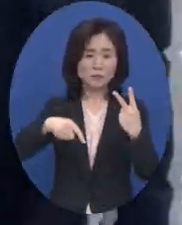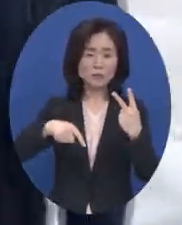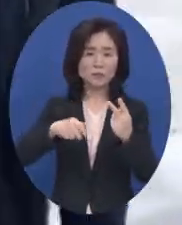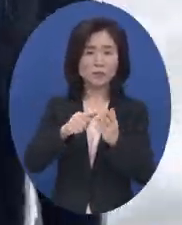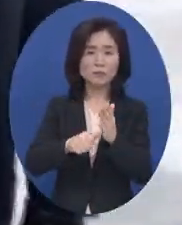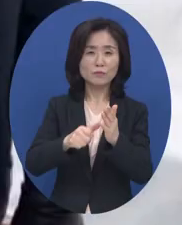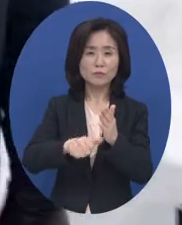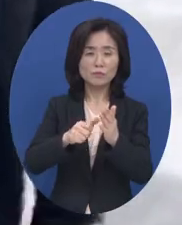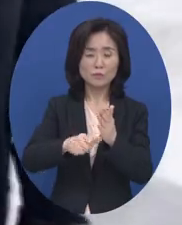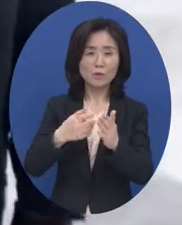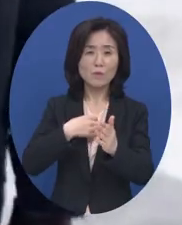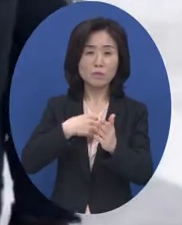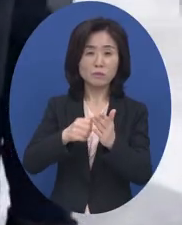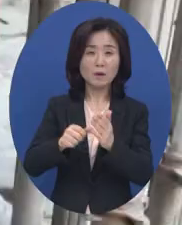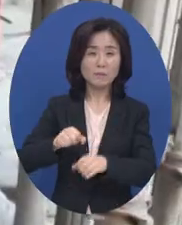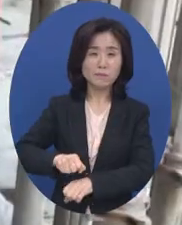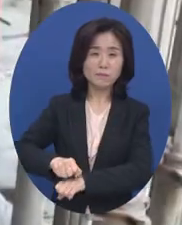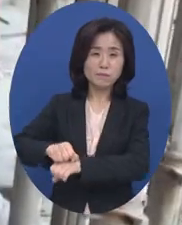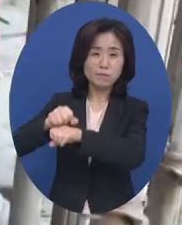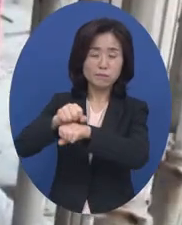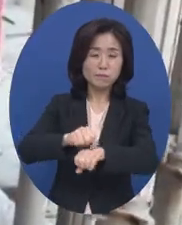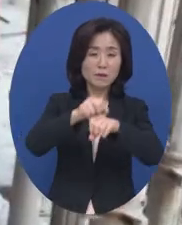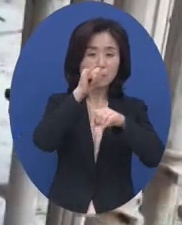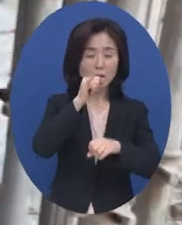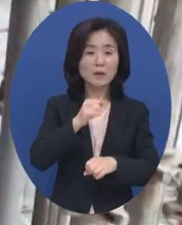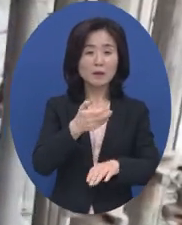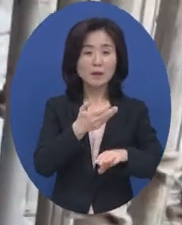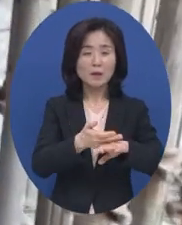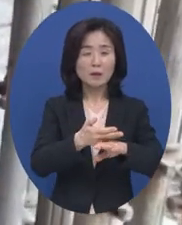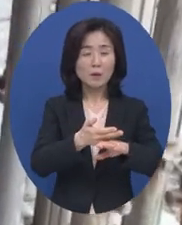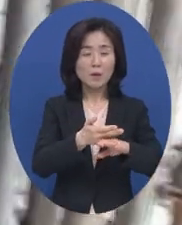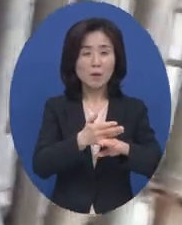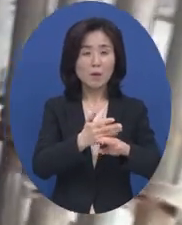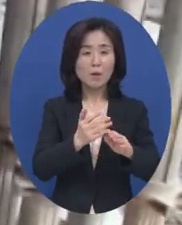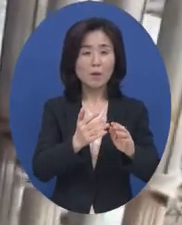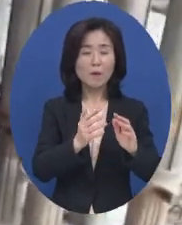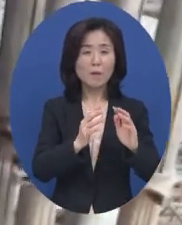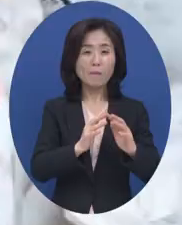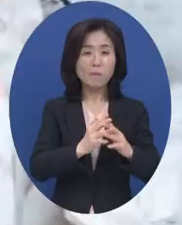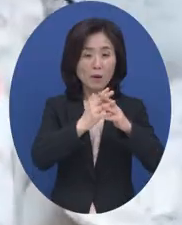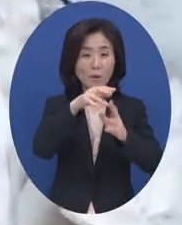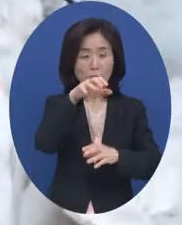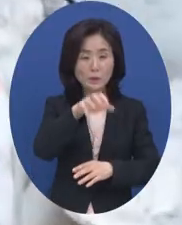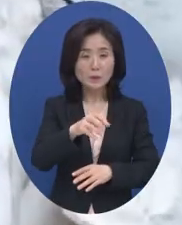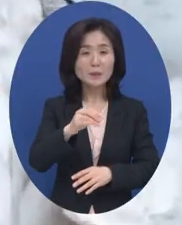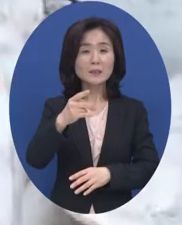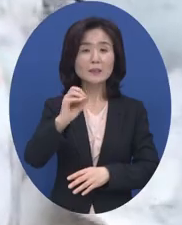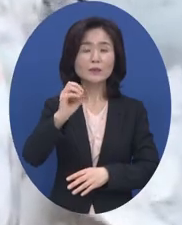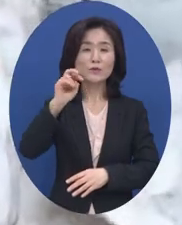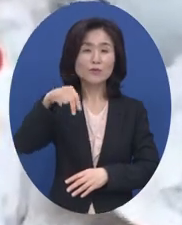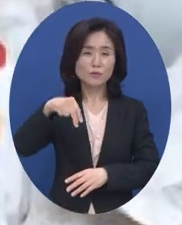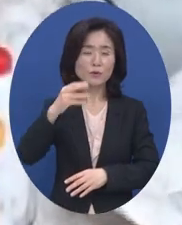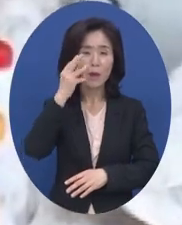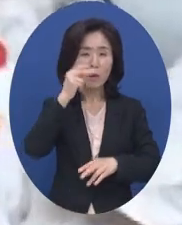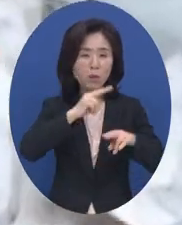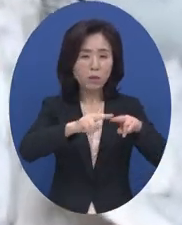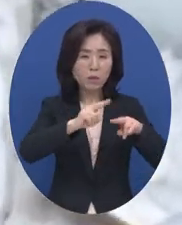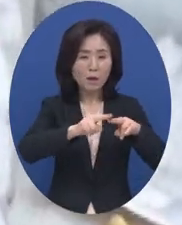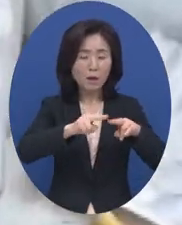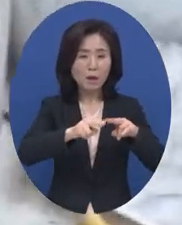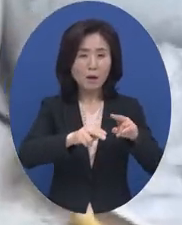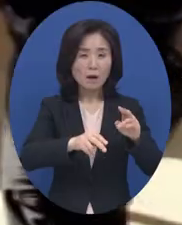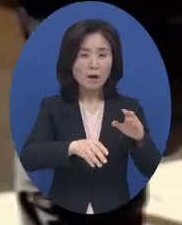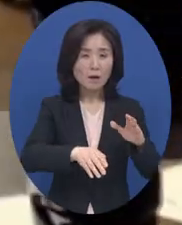연료가 산더미처럼 쌓여 있습니다. 다른 복합건축물 공사장에 가보니 등유가 담긴 통들이 한가득 놓여